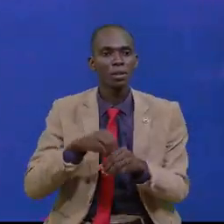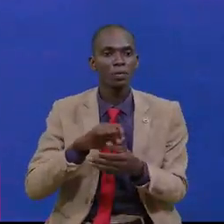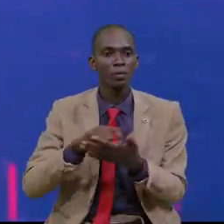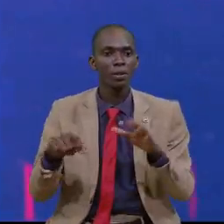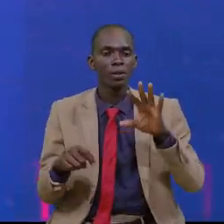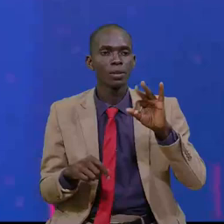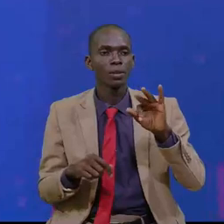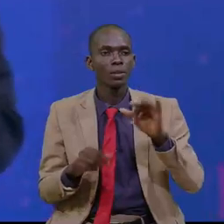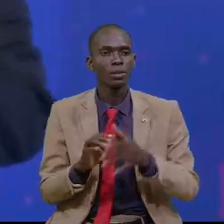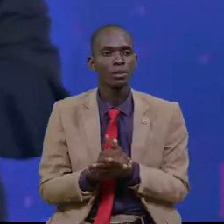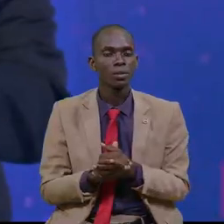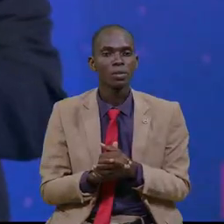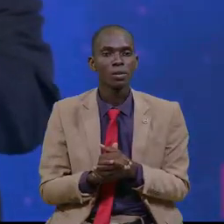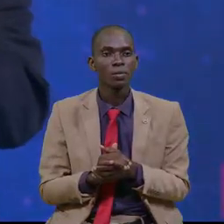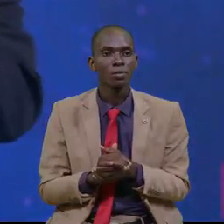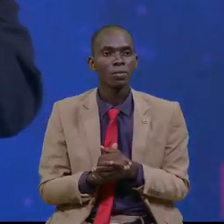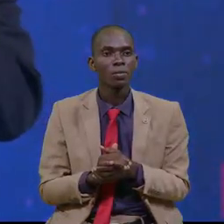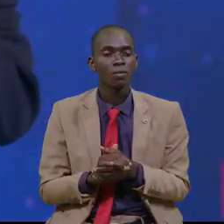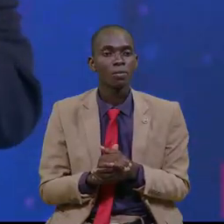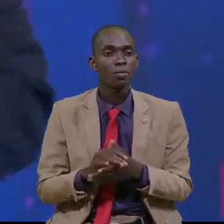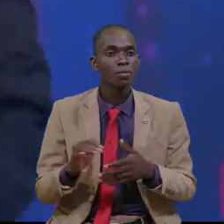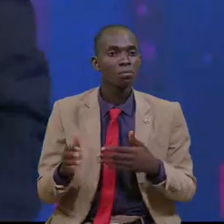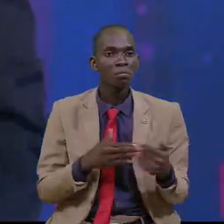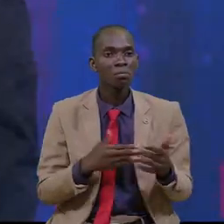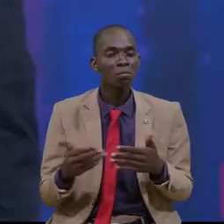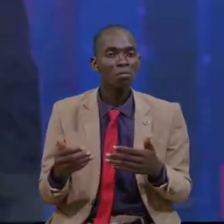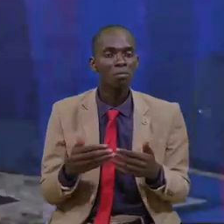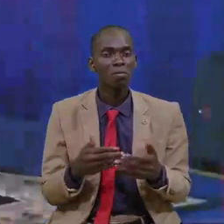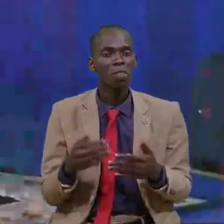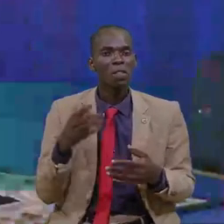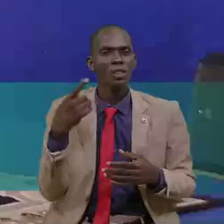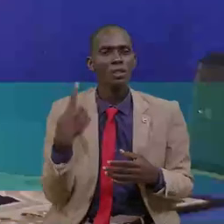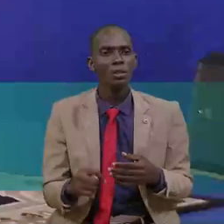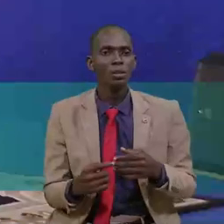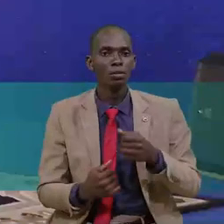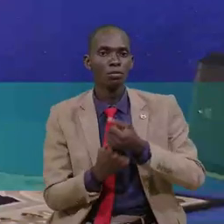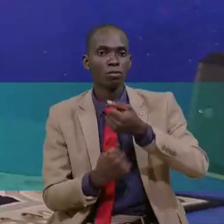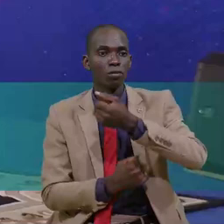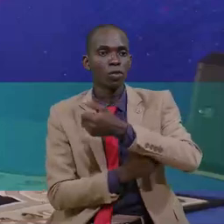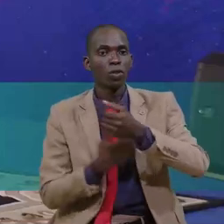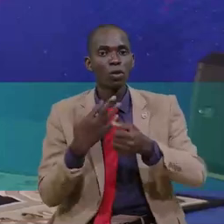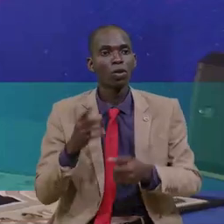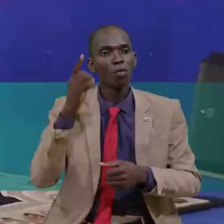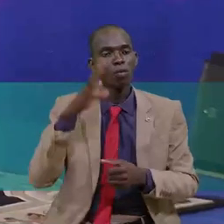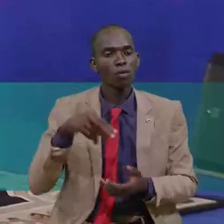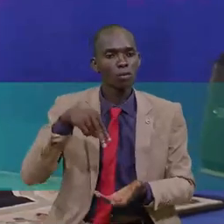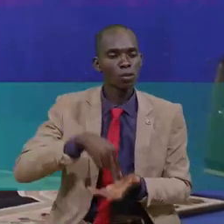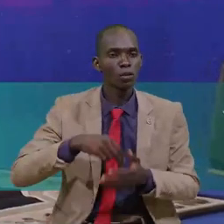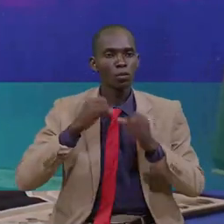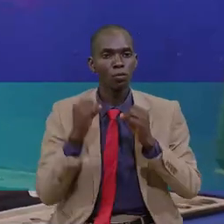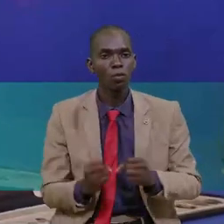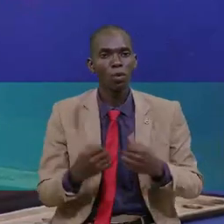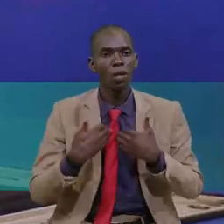19. Verset 19, il dit, néanmoins, le solide fondement de Dieu reste debout avec